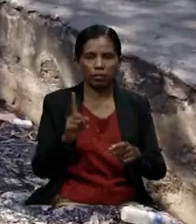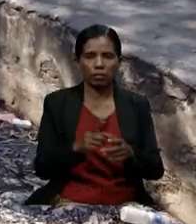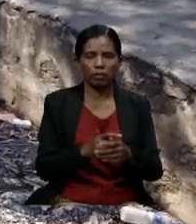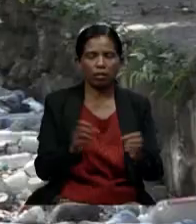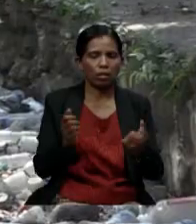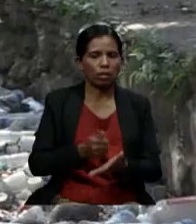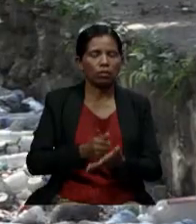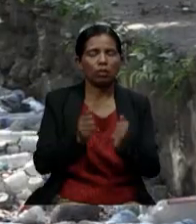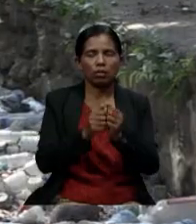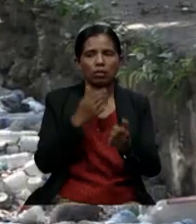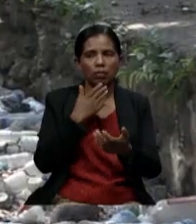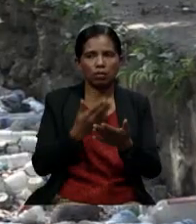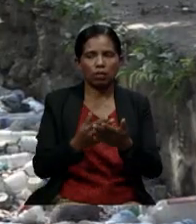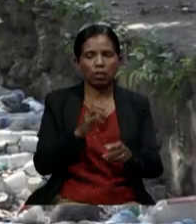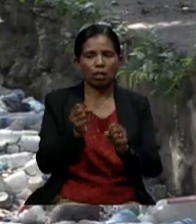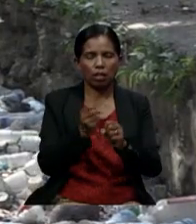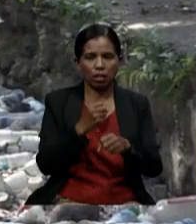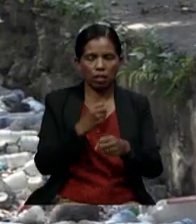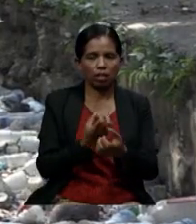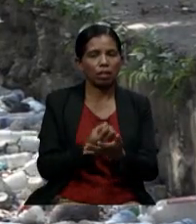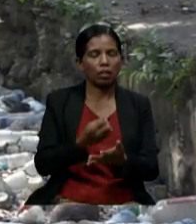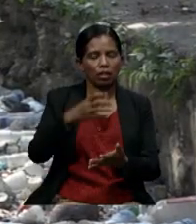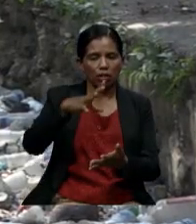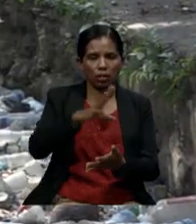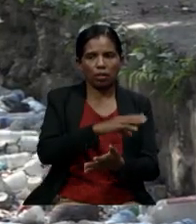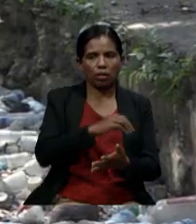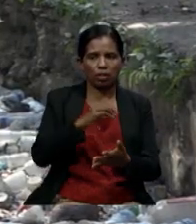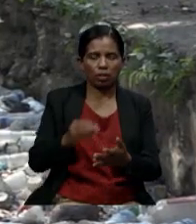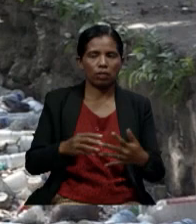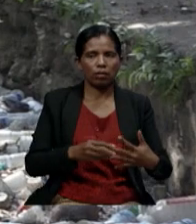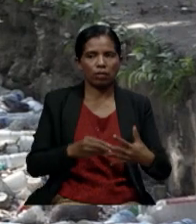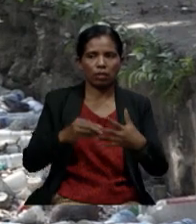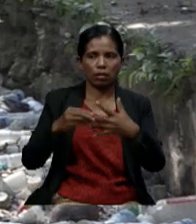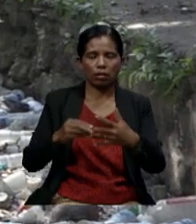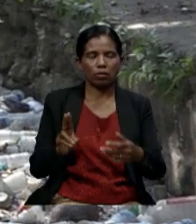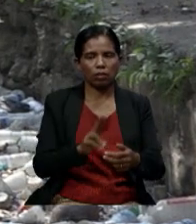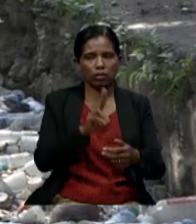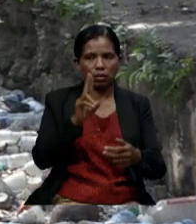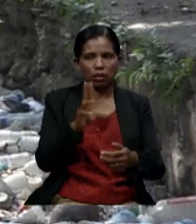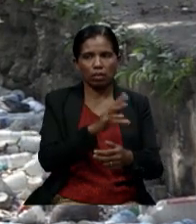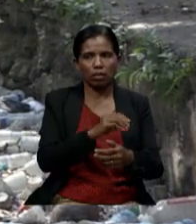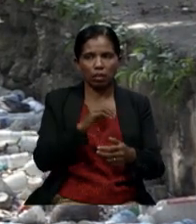ho adequada se halo recurso tasi desintegra, especialmente iha utilização